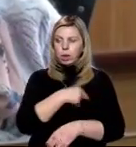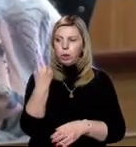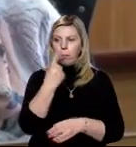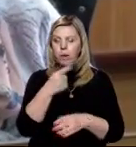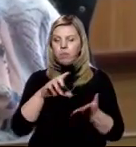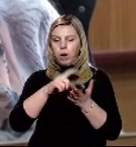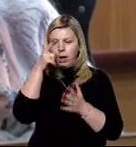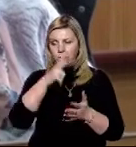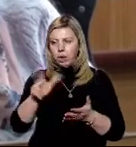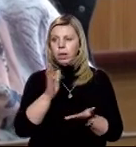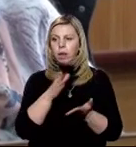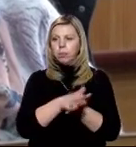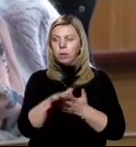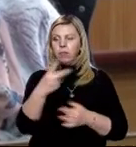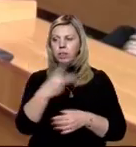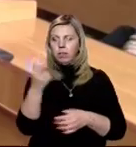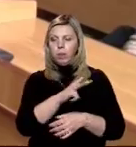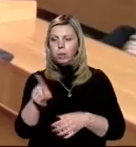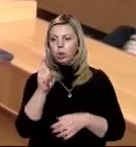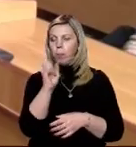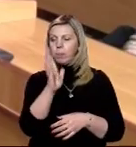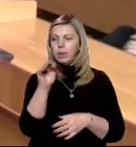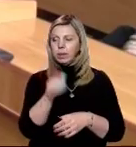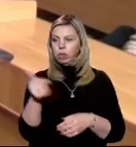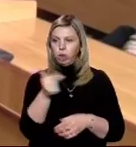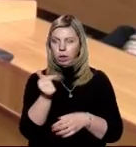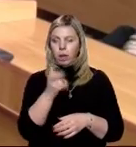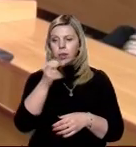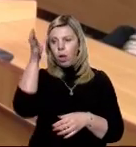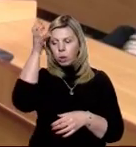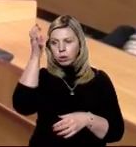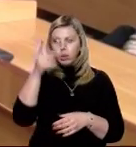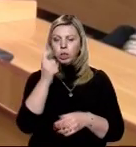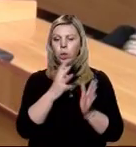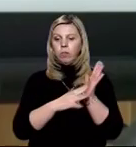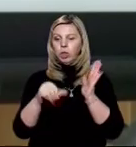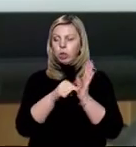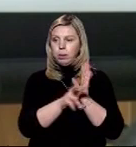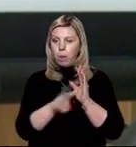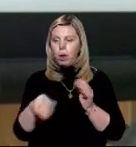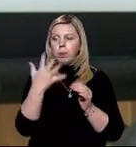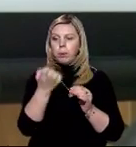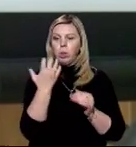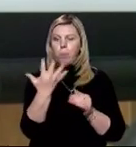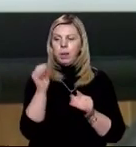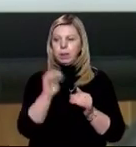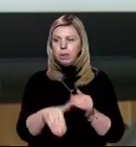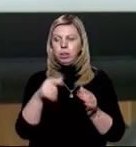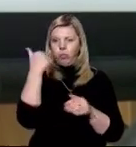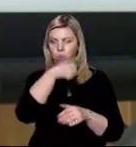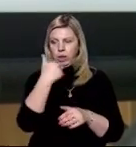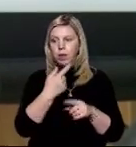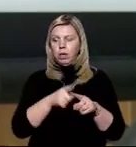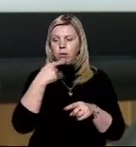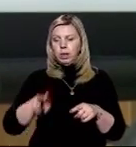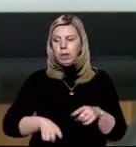першому кварталі спрямують 22 мільйони 157 тисяч гривень. На освітню – 196 мільйонів 505 тисяч гривень у рік,